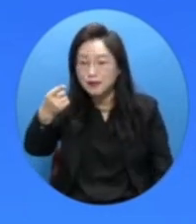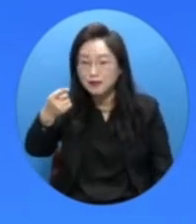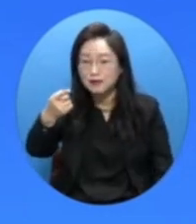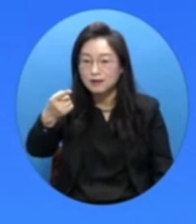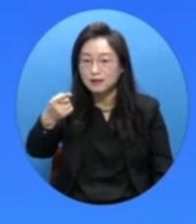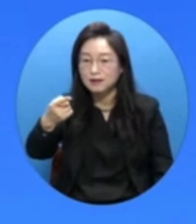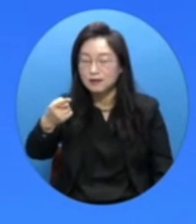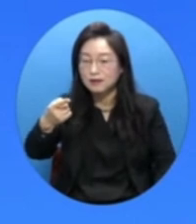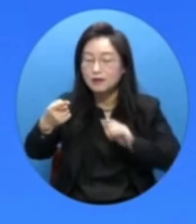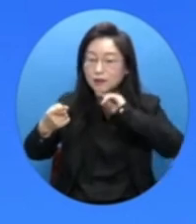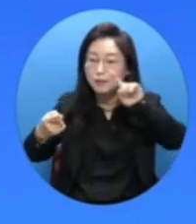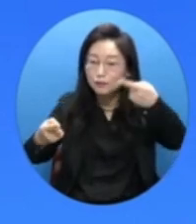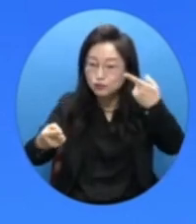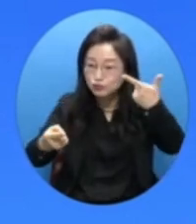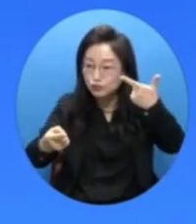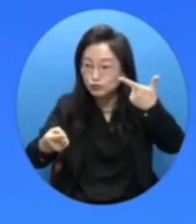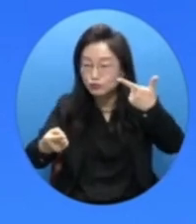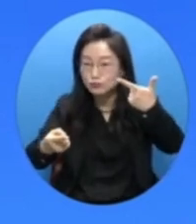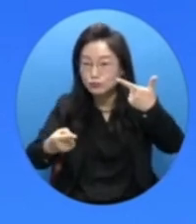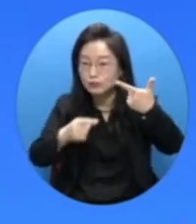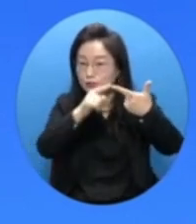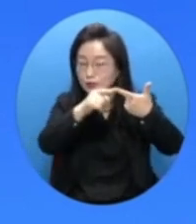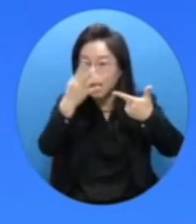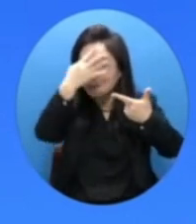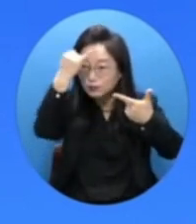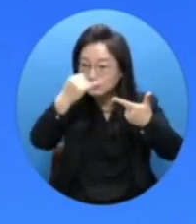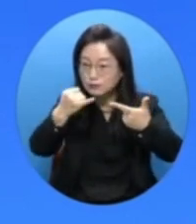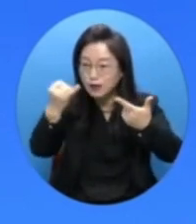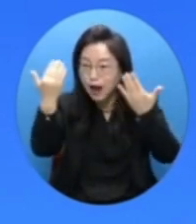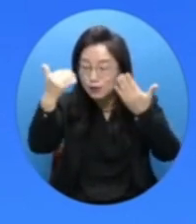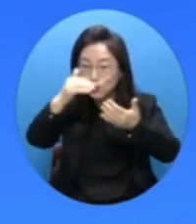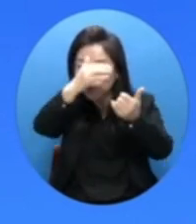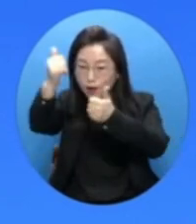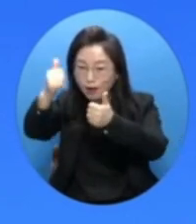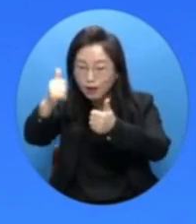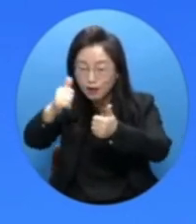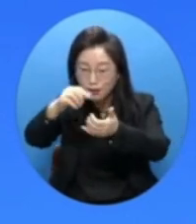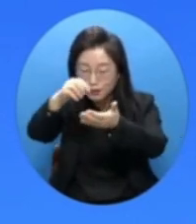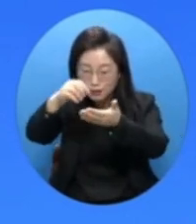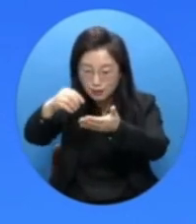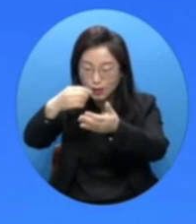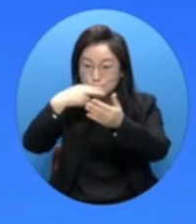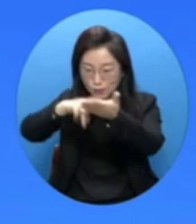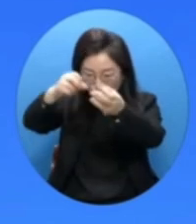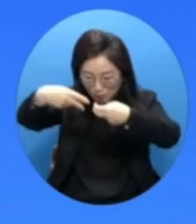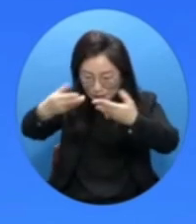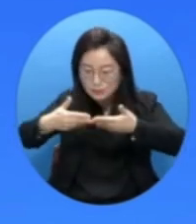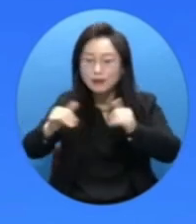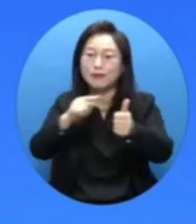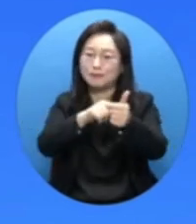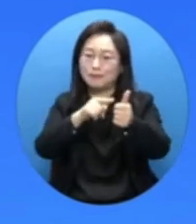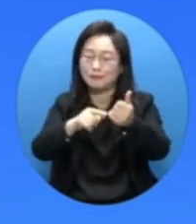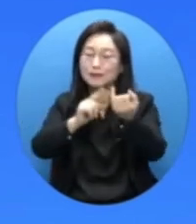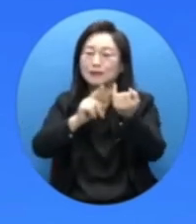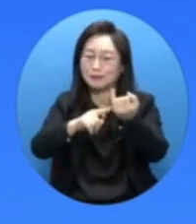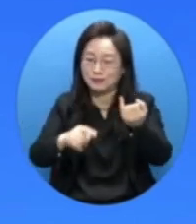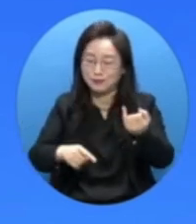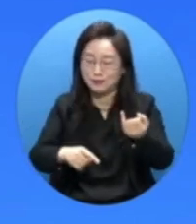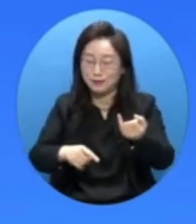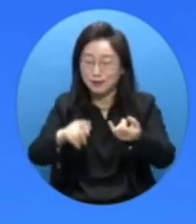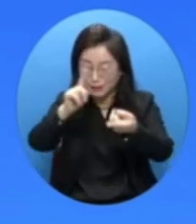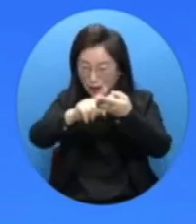16세 취약통서 받은 꿈꾸고 사는 분이 있는데 여러분 꿈을 꾸시기 바랍니다 꿈을 꾸물꾸물 여러분의 미래를 이끌어 가는 것입니다